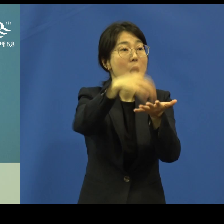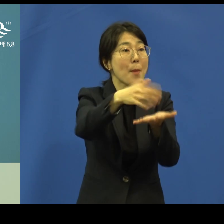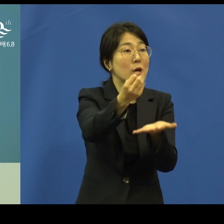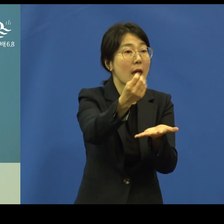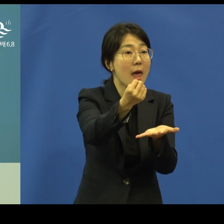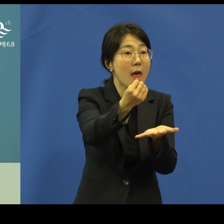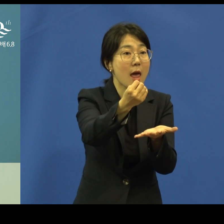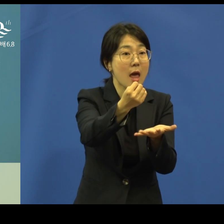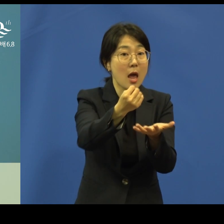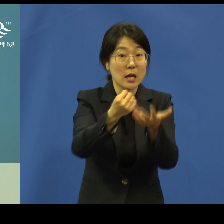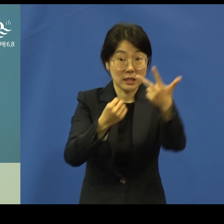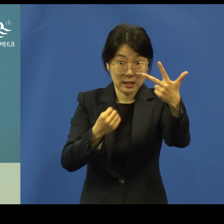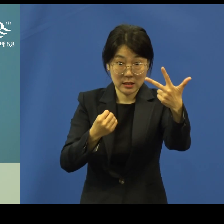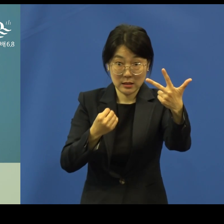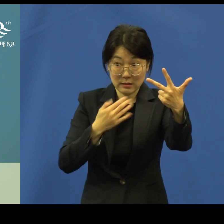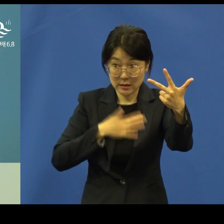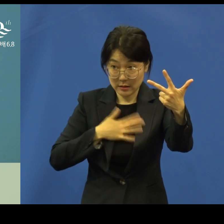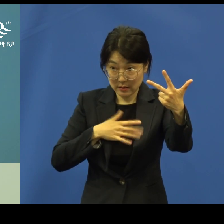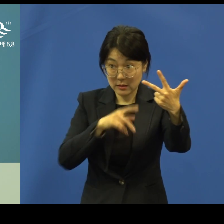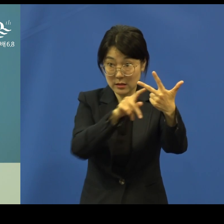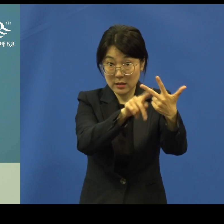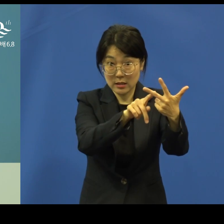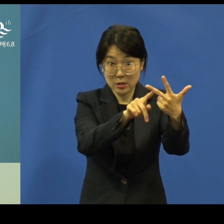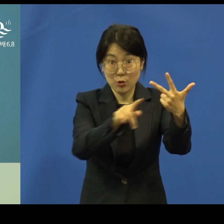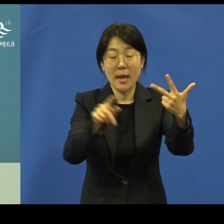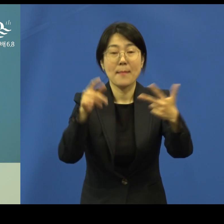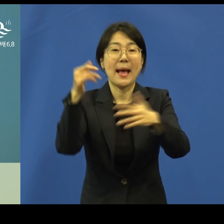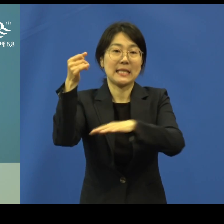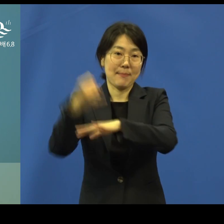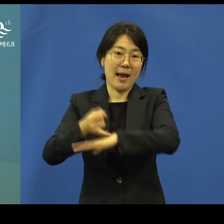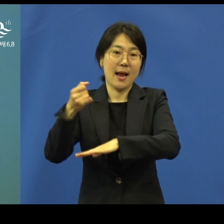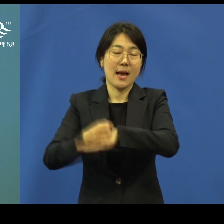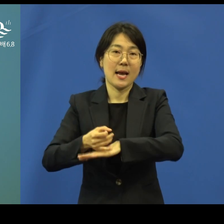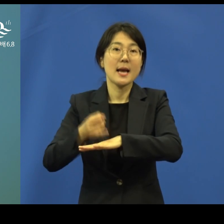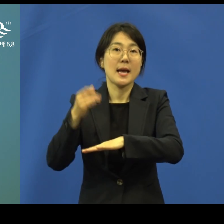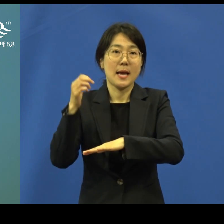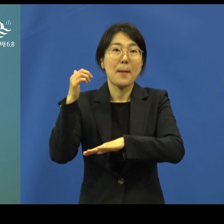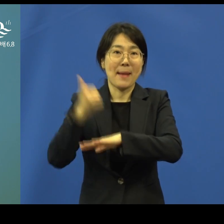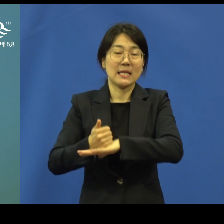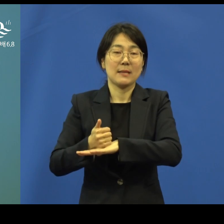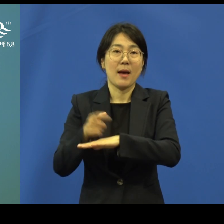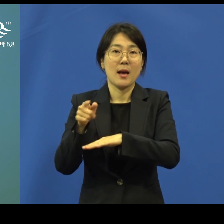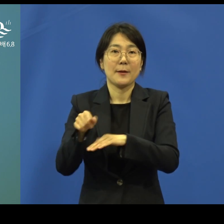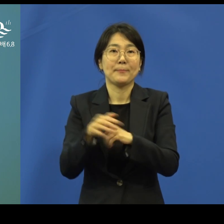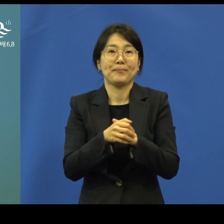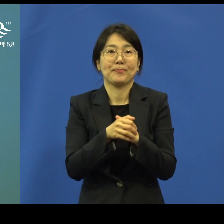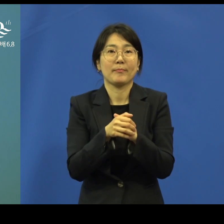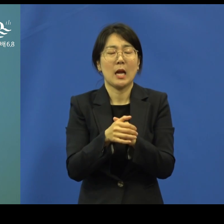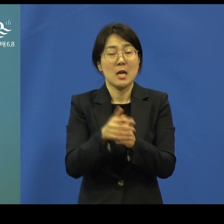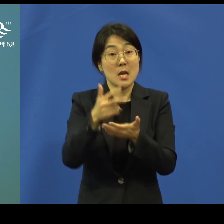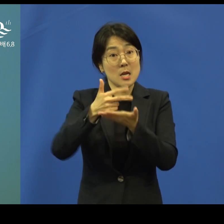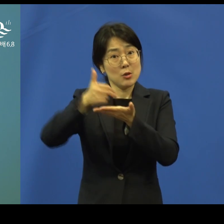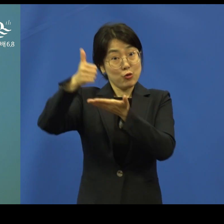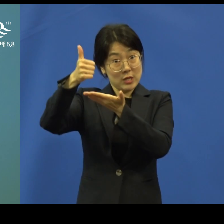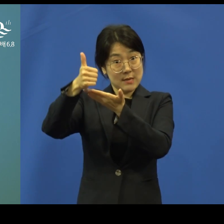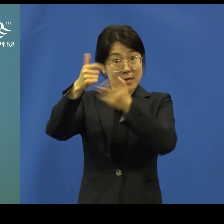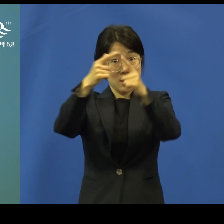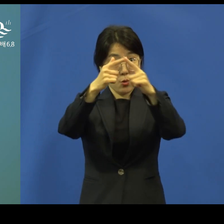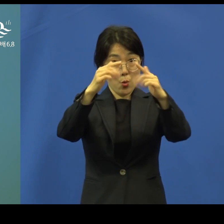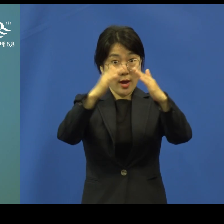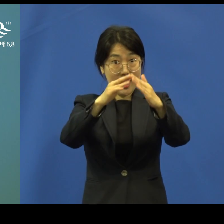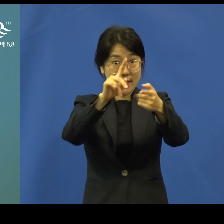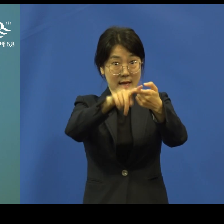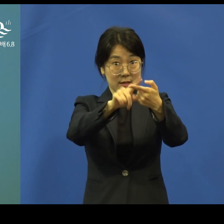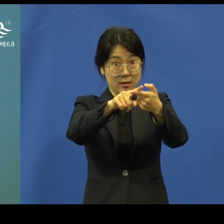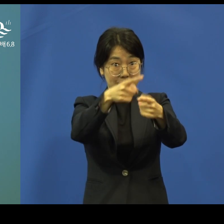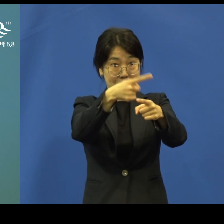2주에 걸쳐서 살펴보려고 합니다. 주님이 교회를 어떻게 바라보시고 평가하시는가?